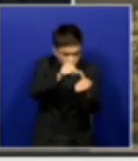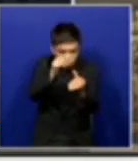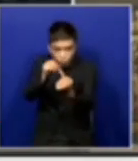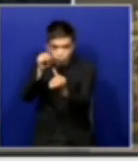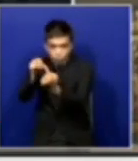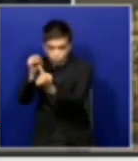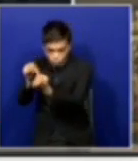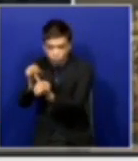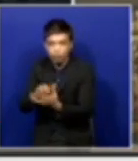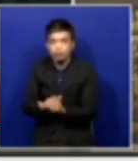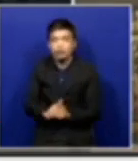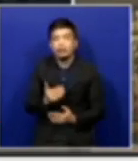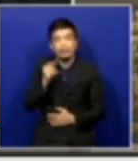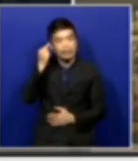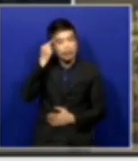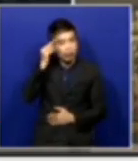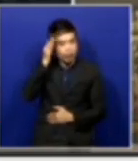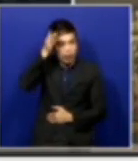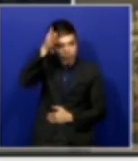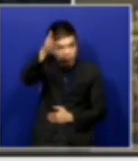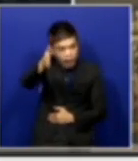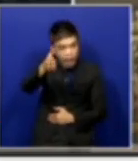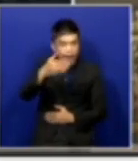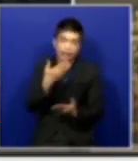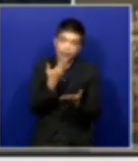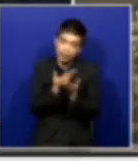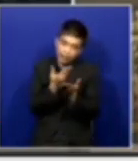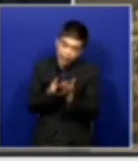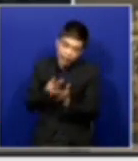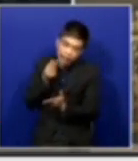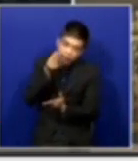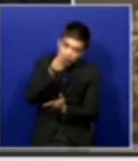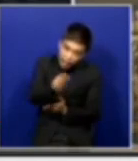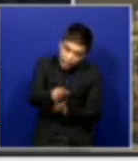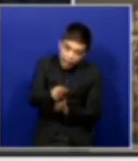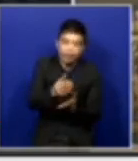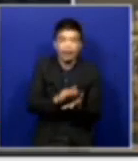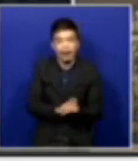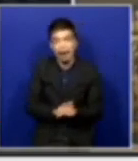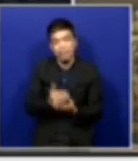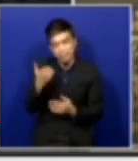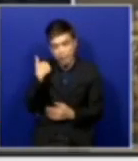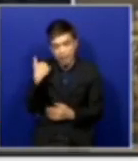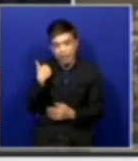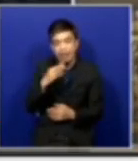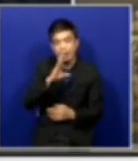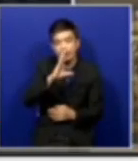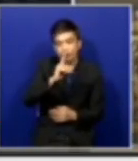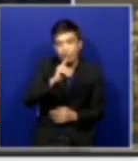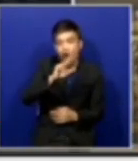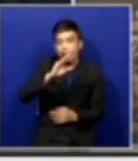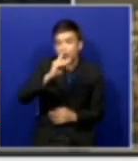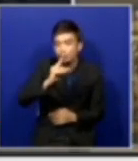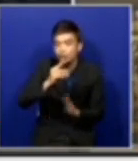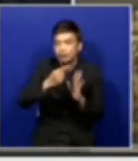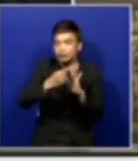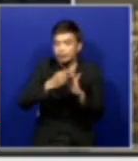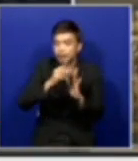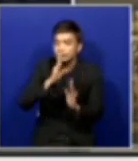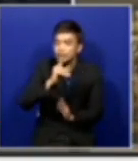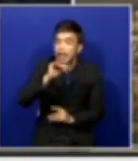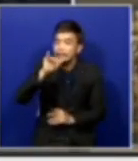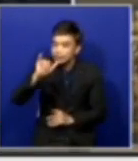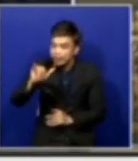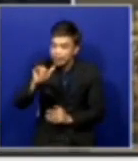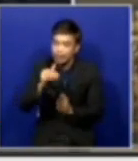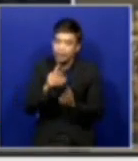ะครับว่าในอนาคตอาจจะต้องมีการชดเชยนะครับเรื่องของเกษตรกรเรื่องของความลำบากของพี่น้องต่อไปนะ